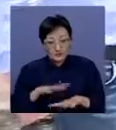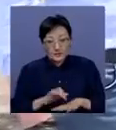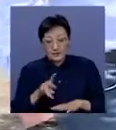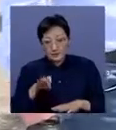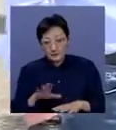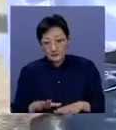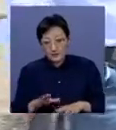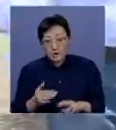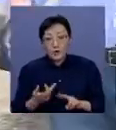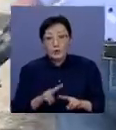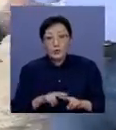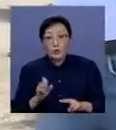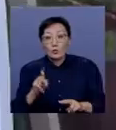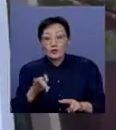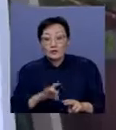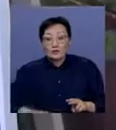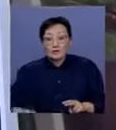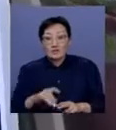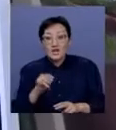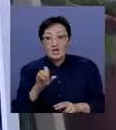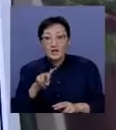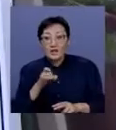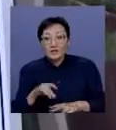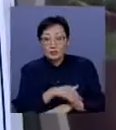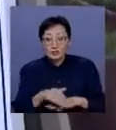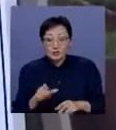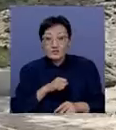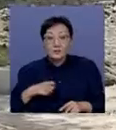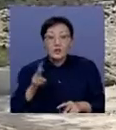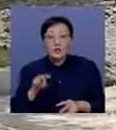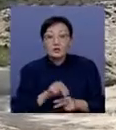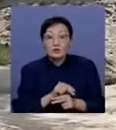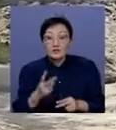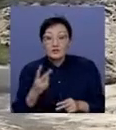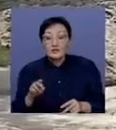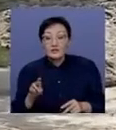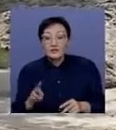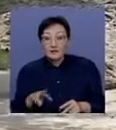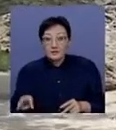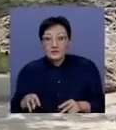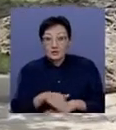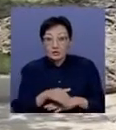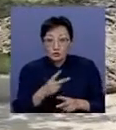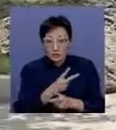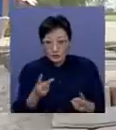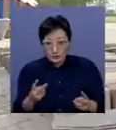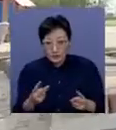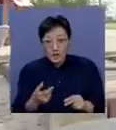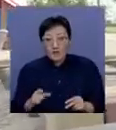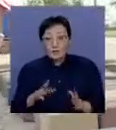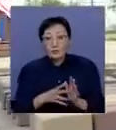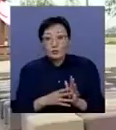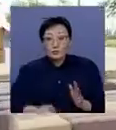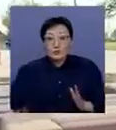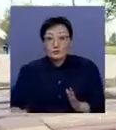Бақытжан Сағынтаев Ұлжан ықшам ауданындағы Жалайыр көшесіне өзі барып, онда жөнделетін 2 шақырым жолмен жүріп өтті. Жалпы Алатау ауданының 9